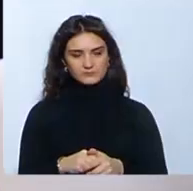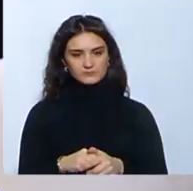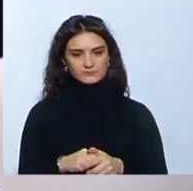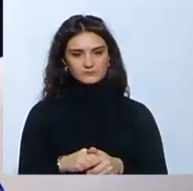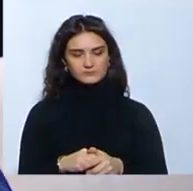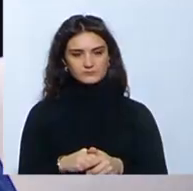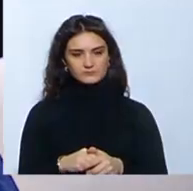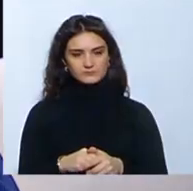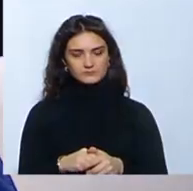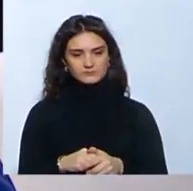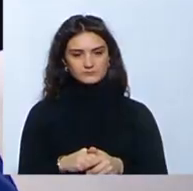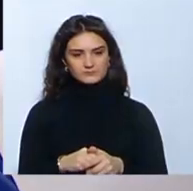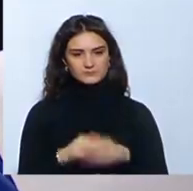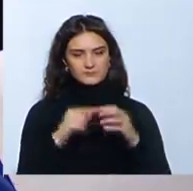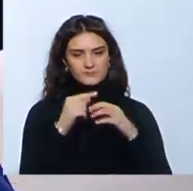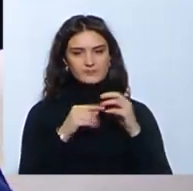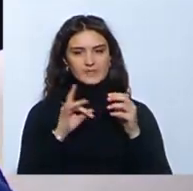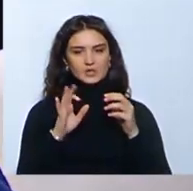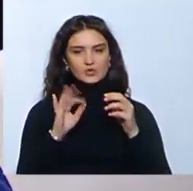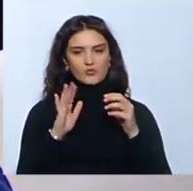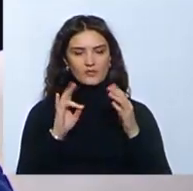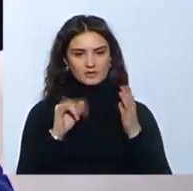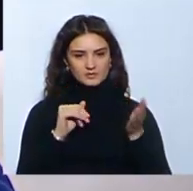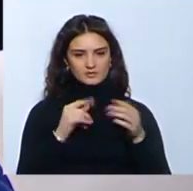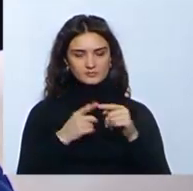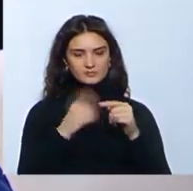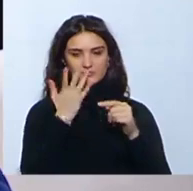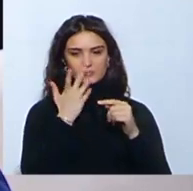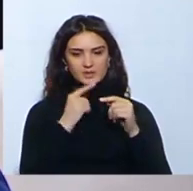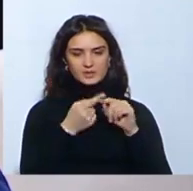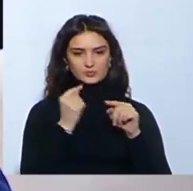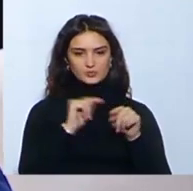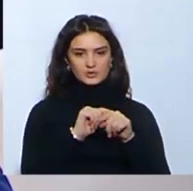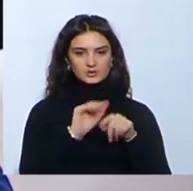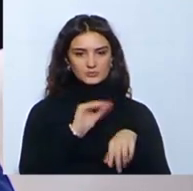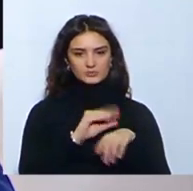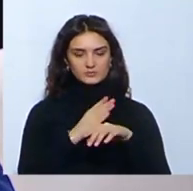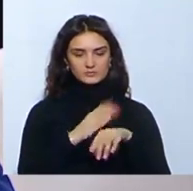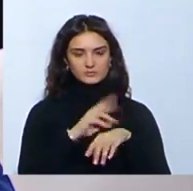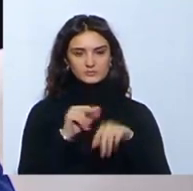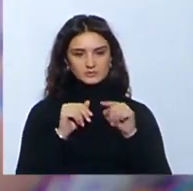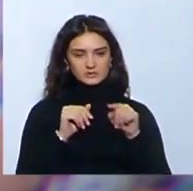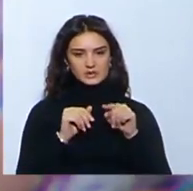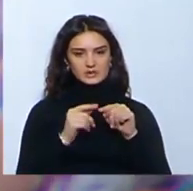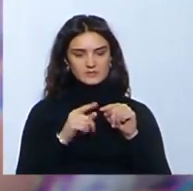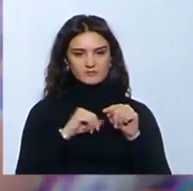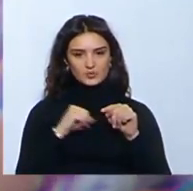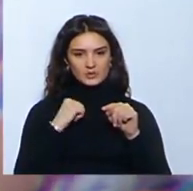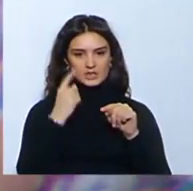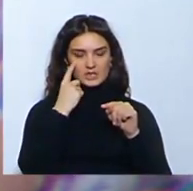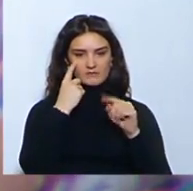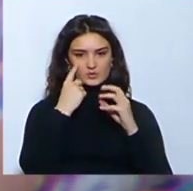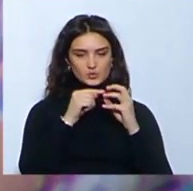ოპტიკური არეები, ეს არის რქოვანა გარსი, ბროლი, რომელიც ფერადი გარსის უკან არის მოთავსებული და მინისებრი სხეული, რომელიც თვითონ თვალის